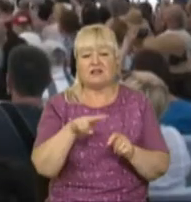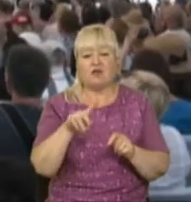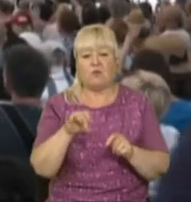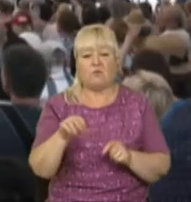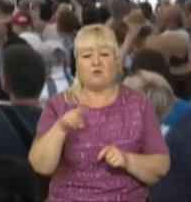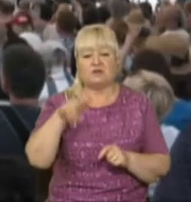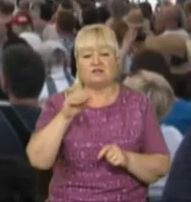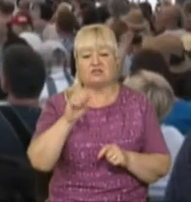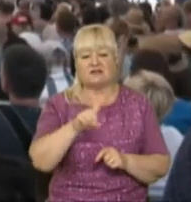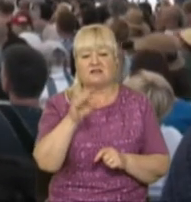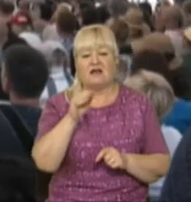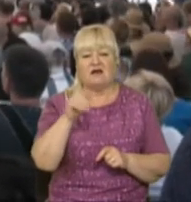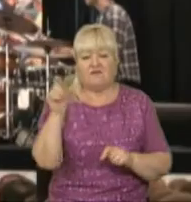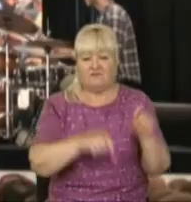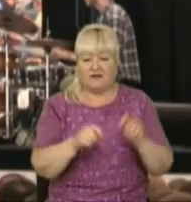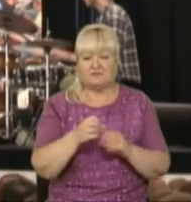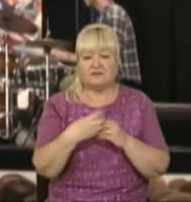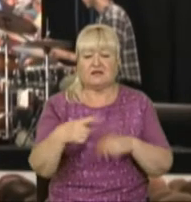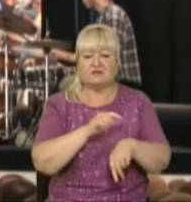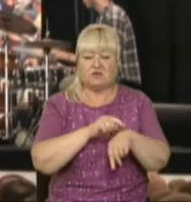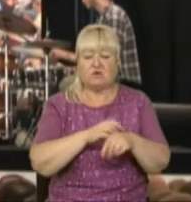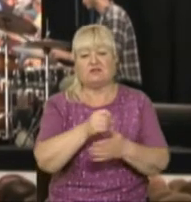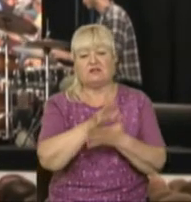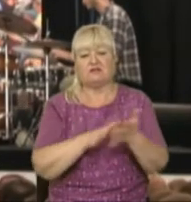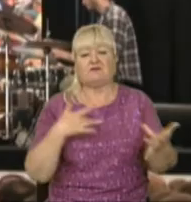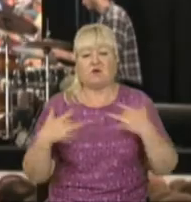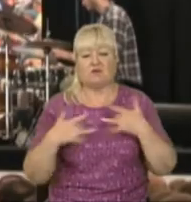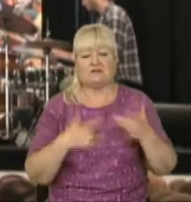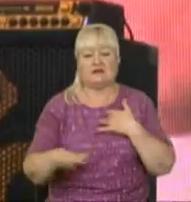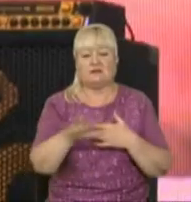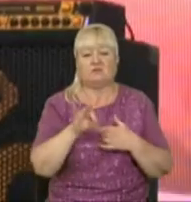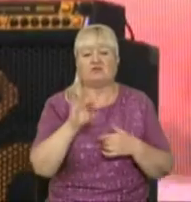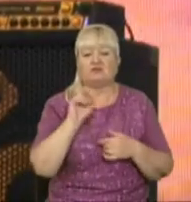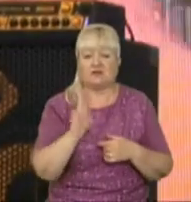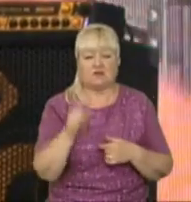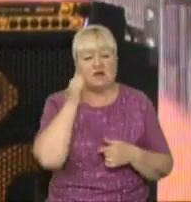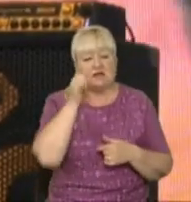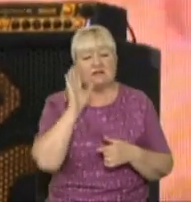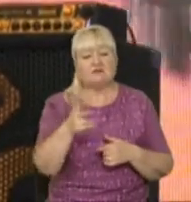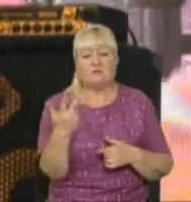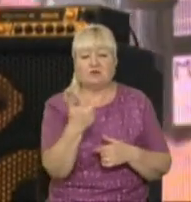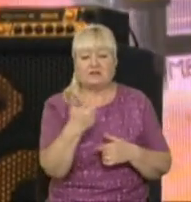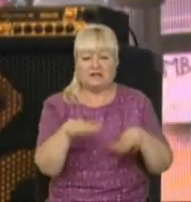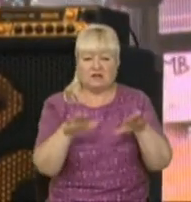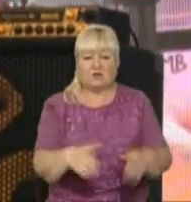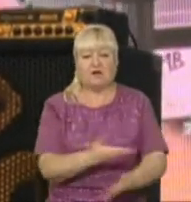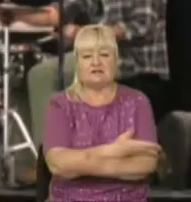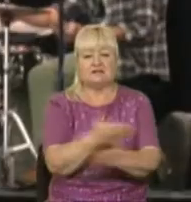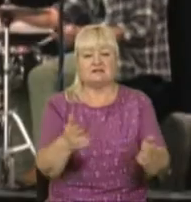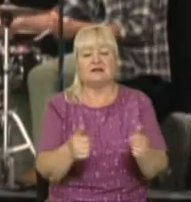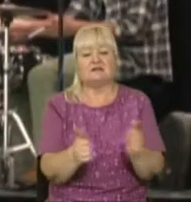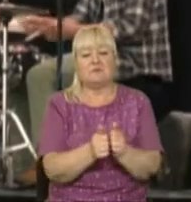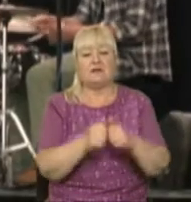Джаз Фест». Із 15-ї години триває концерт на площі Ринок. Завтра запрацює третя локація – це сцена біля